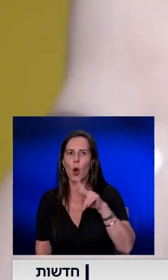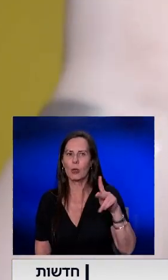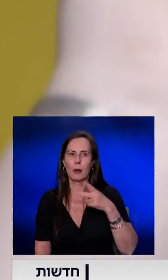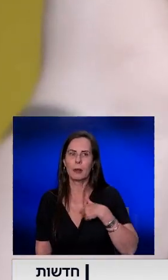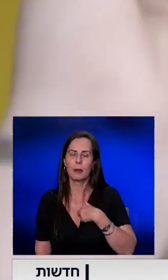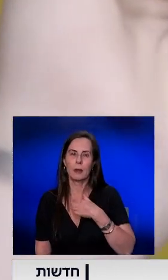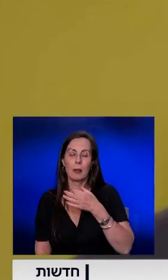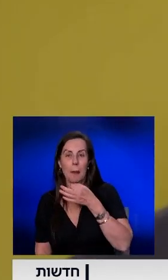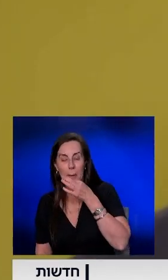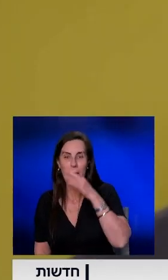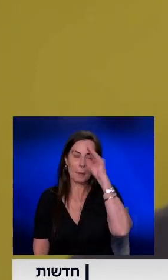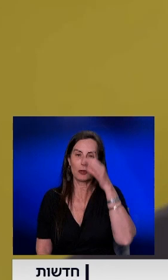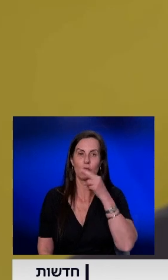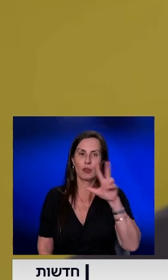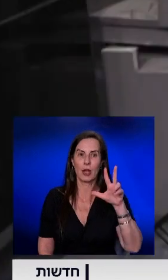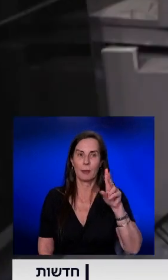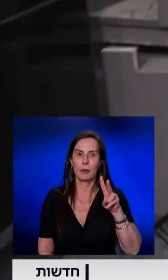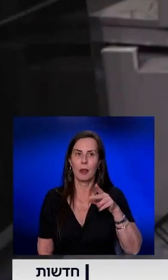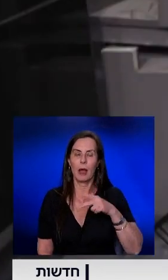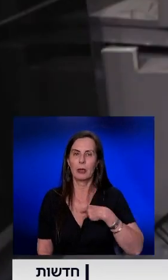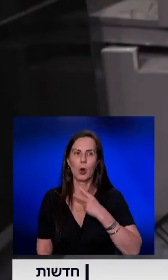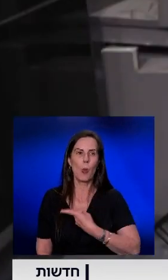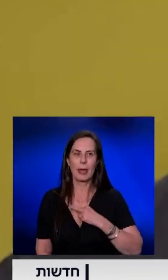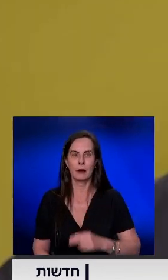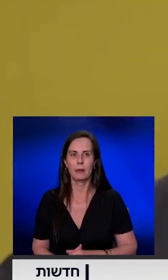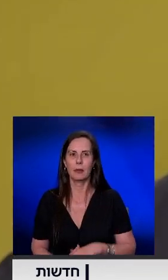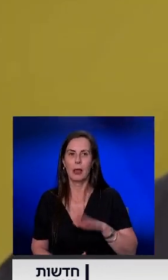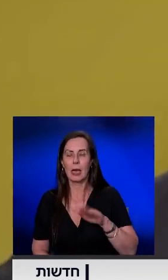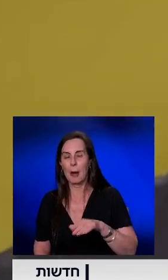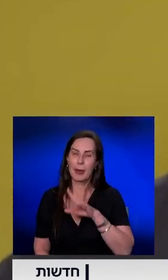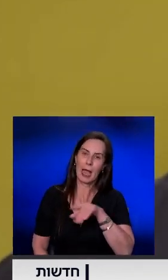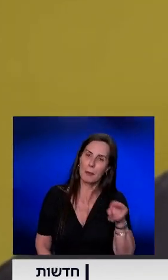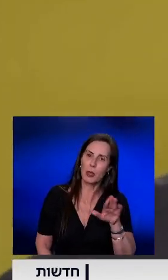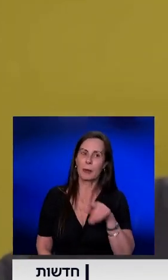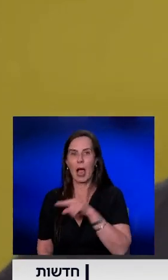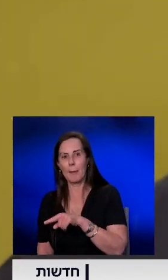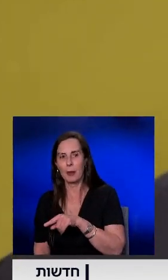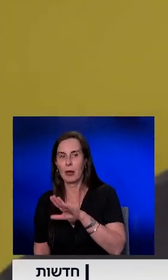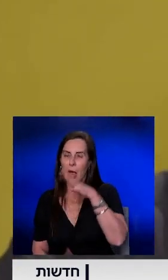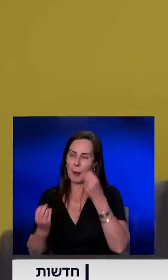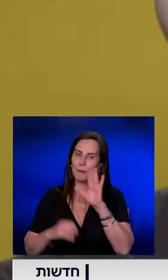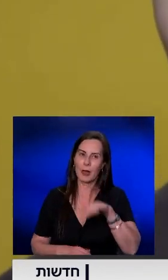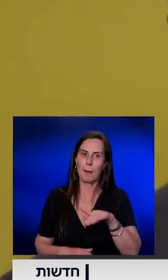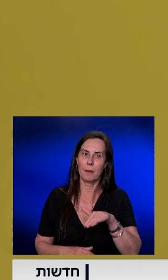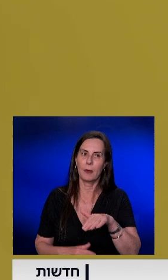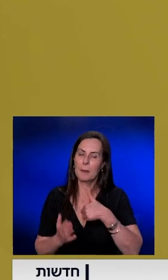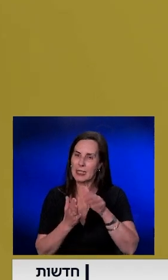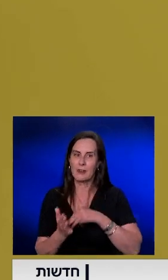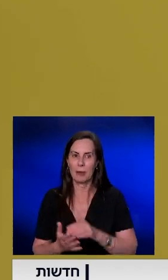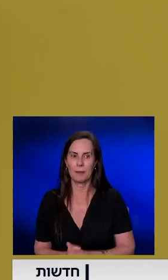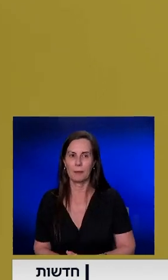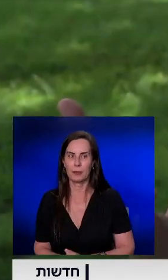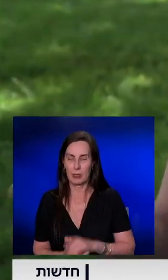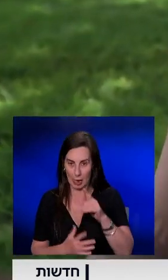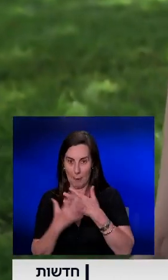בן בת 32, המגדר שלי הוא קוויר. גם היא, גם הוא, גם הן, גם ברבים, גם בצבעים, זה היה